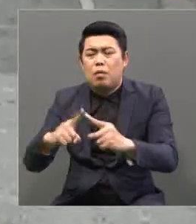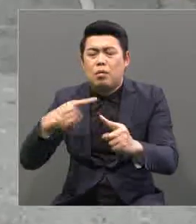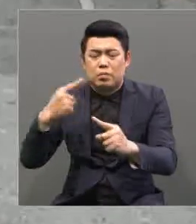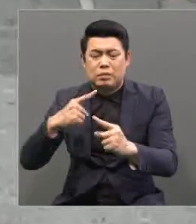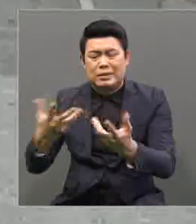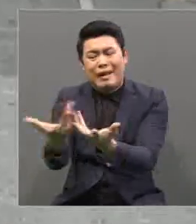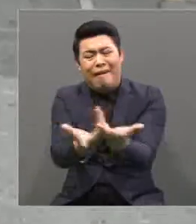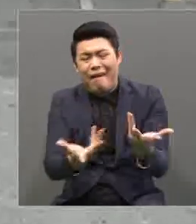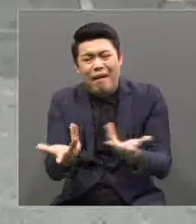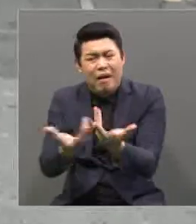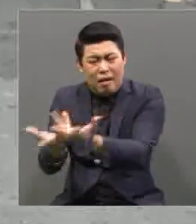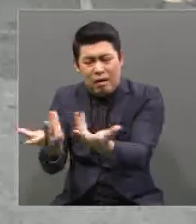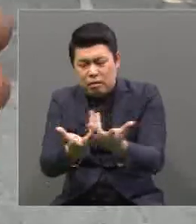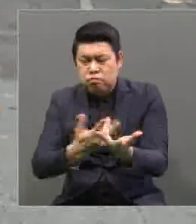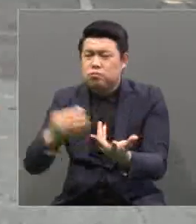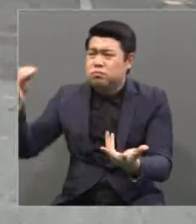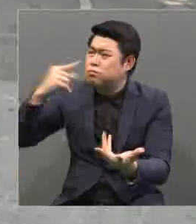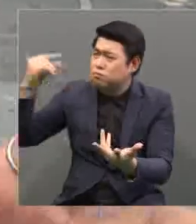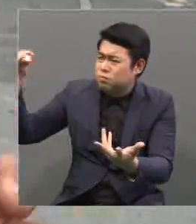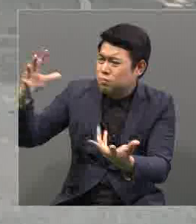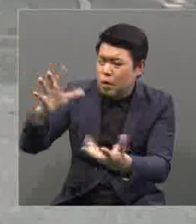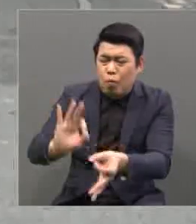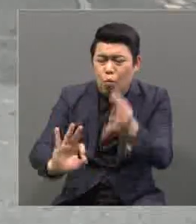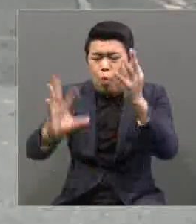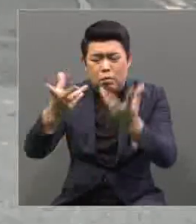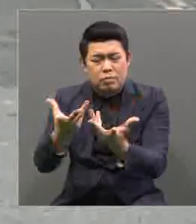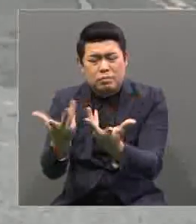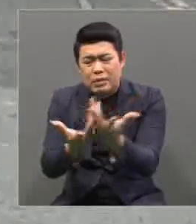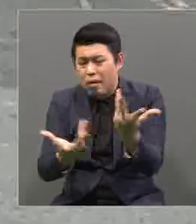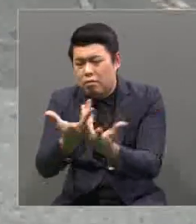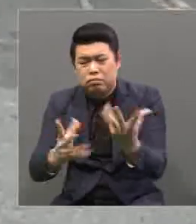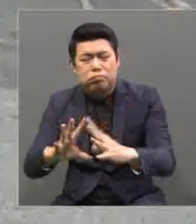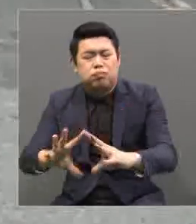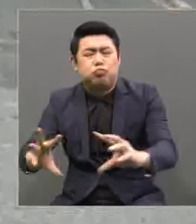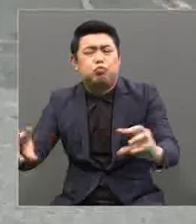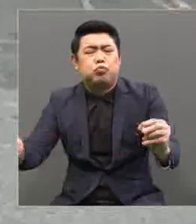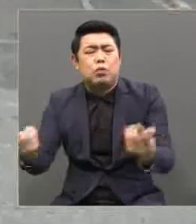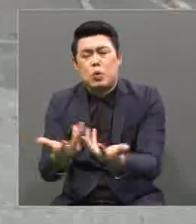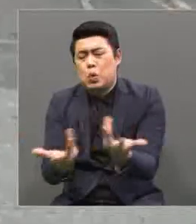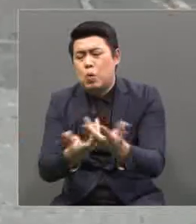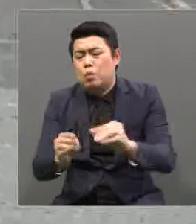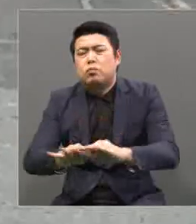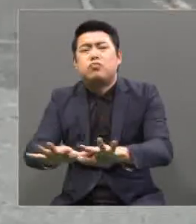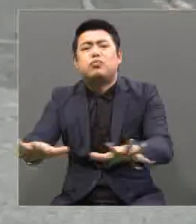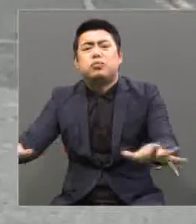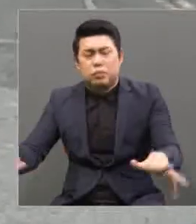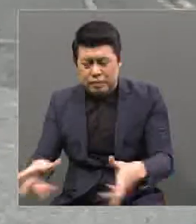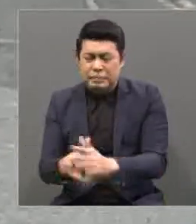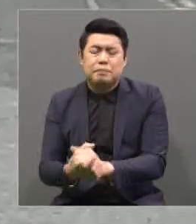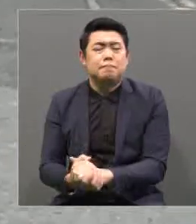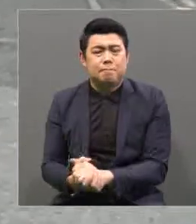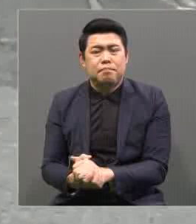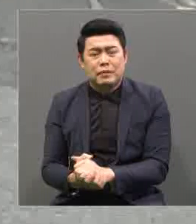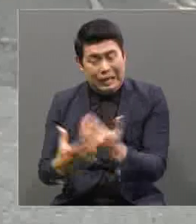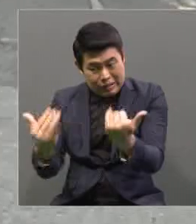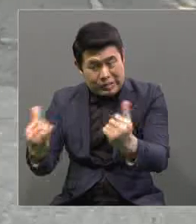สนามหญ้ามันก็เลยทำให้เกิดควันเยอะเพราะมันไหม้หญ้าไปหมดครับอยู่ก็ได้ครับมันไม่หญ้าลาพะหญ้าออกมา ก็คือตอนนี้มันสงบแล้ว ส